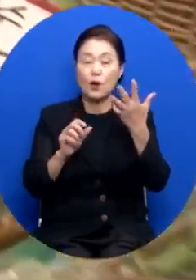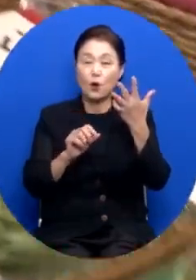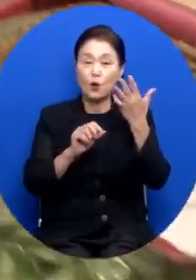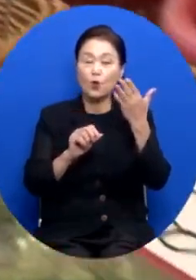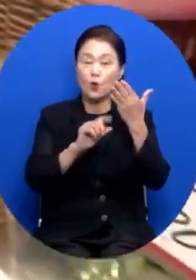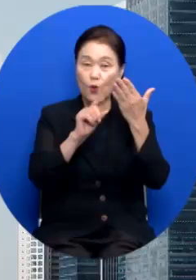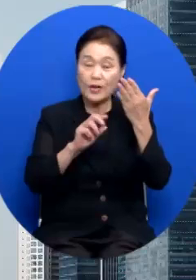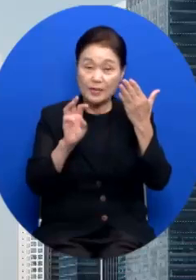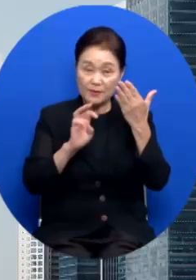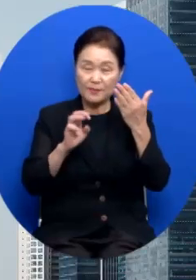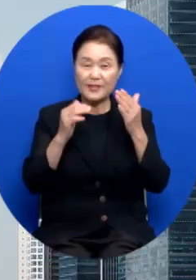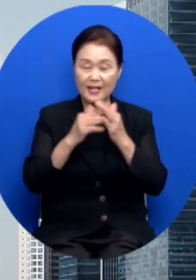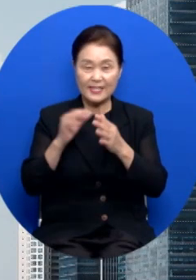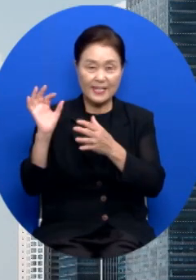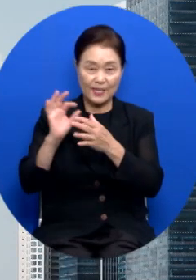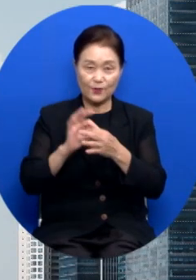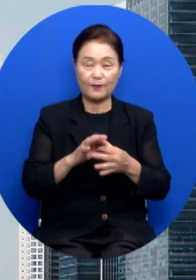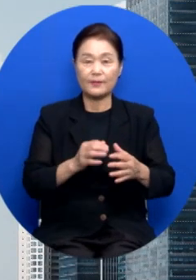계획입니다.